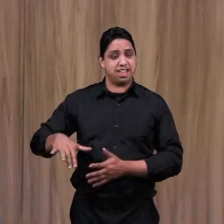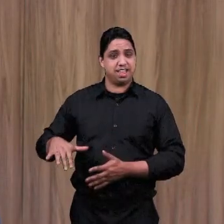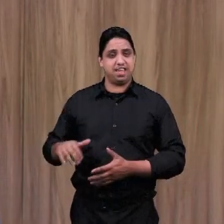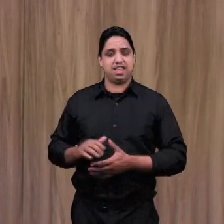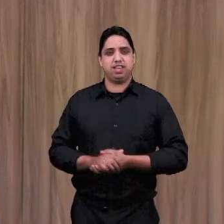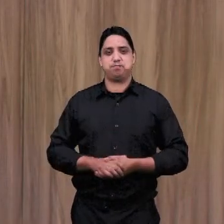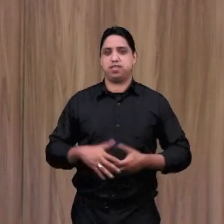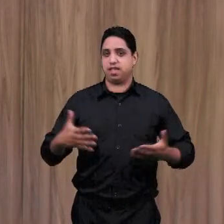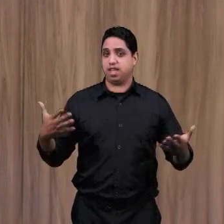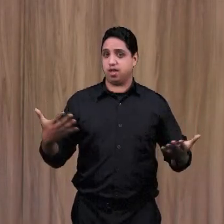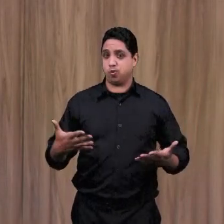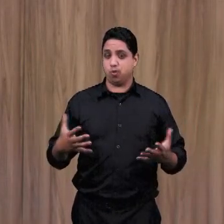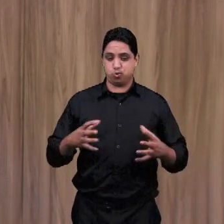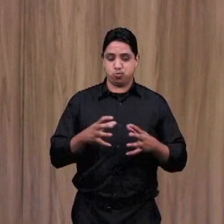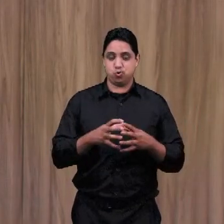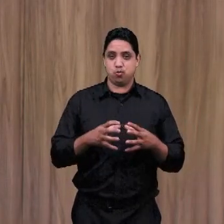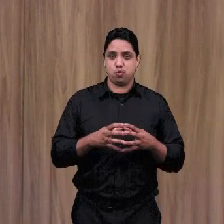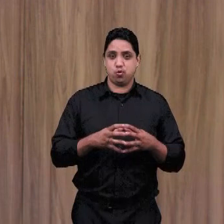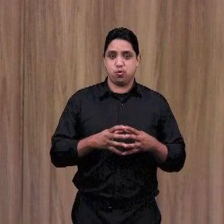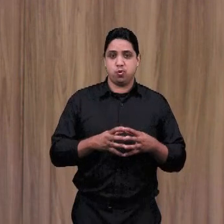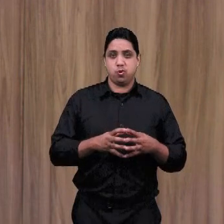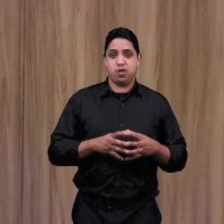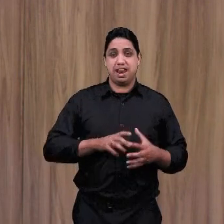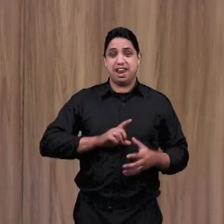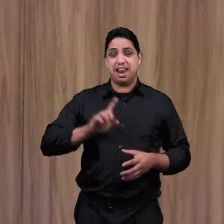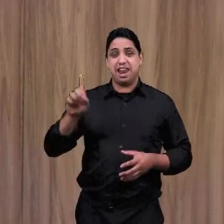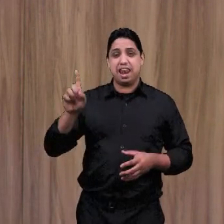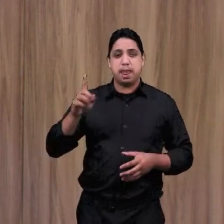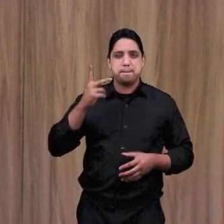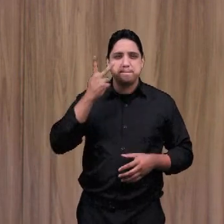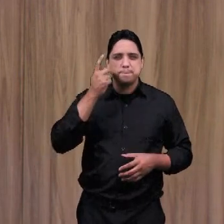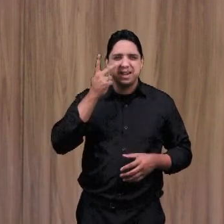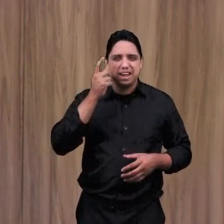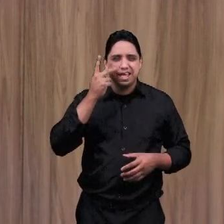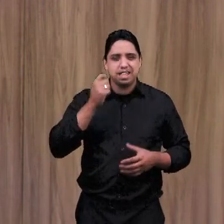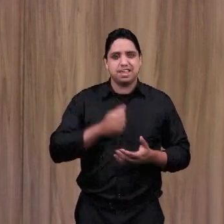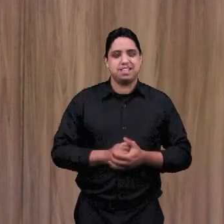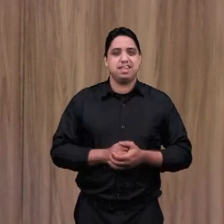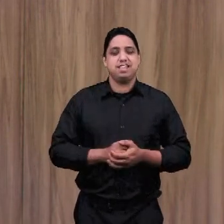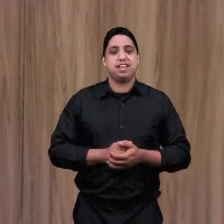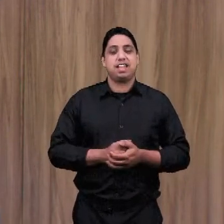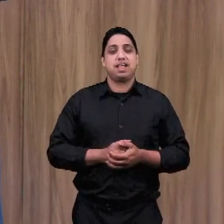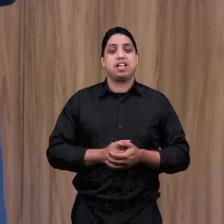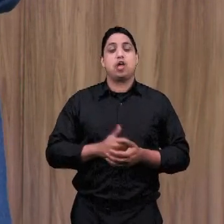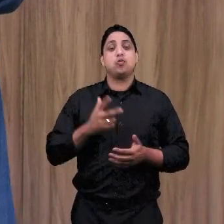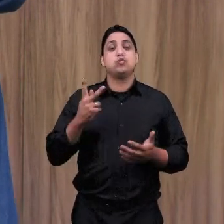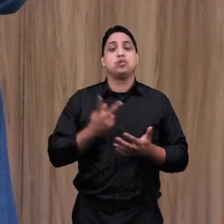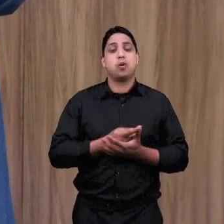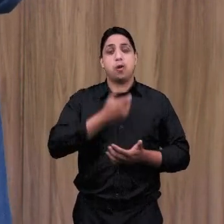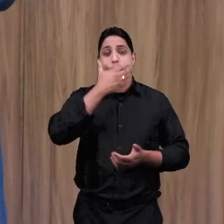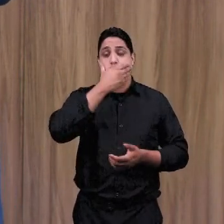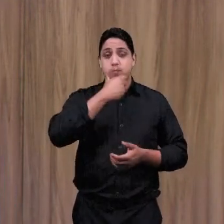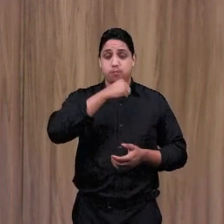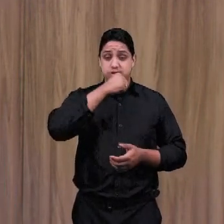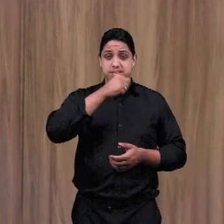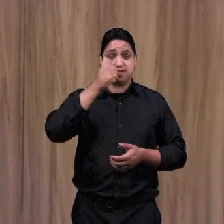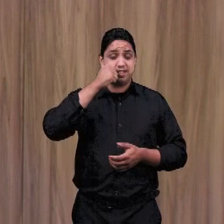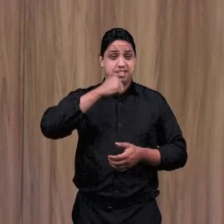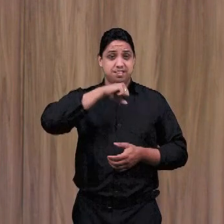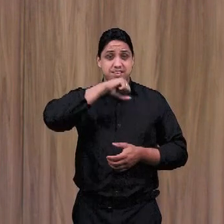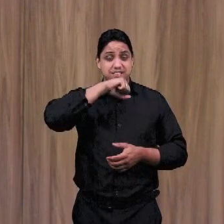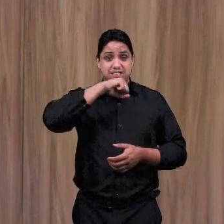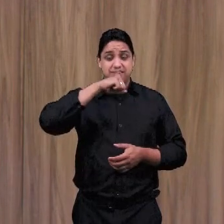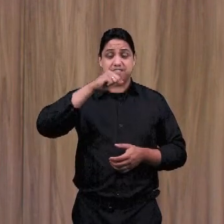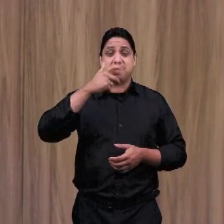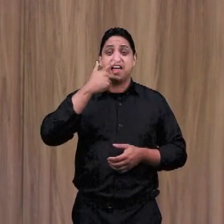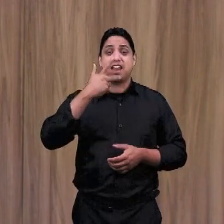Maintenant, ce vidéo il vient d'un petit groupe du Sertão du Paraíba. Les parents ont dit que pendant